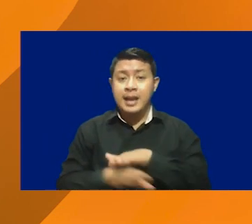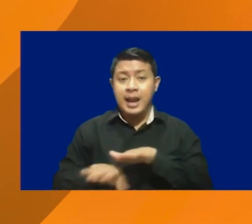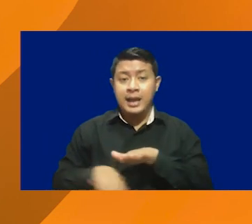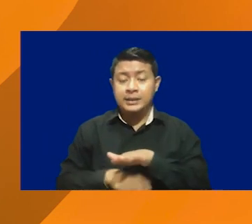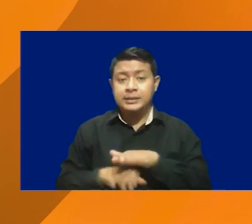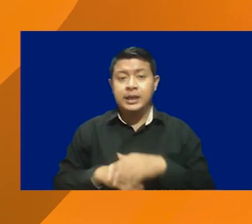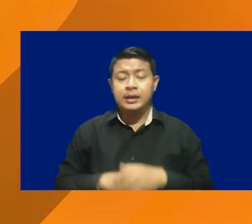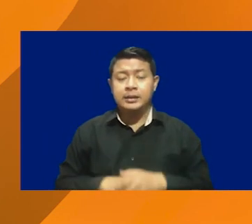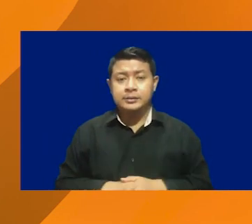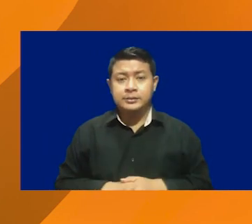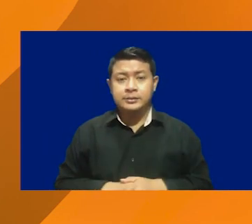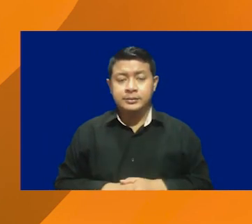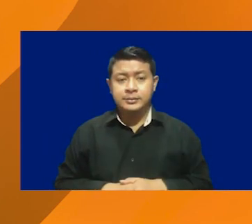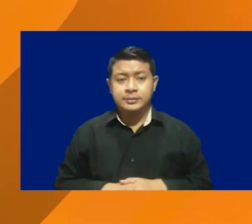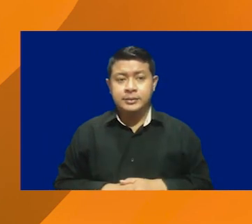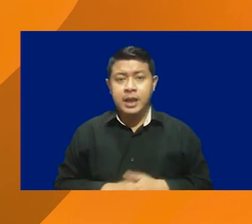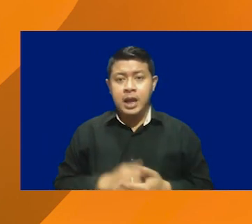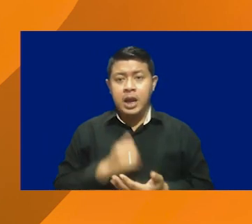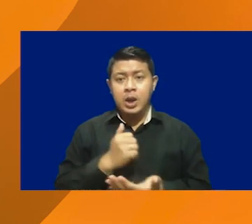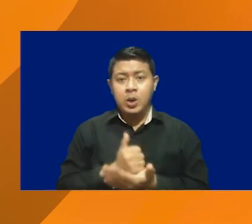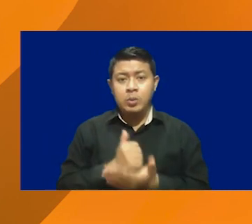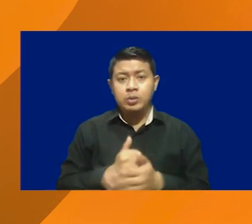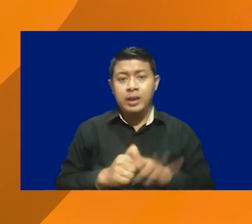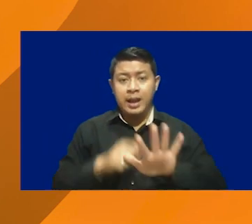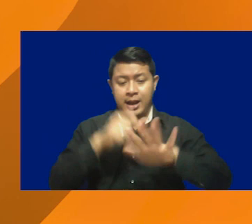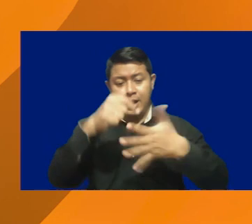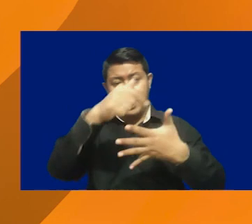itu kebutuhan dasar,